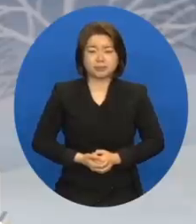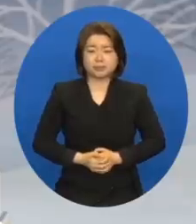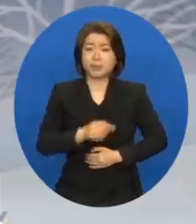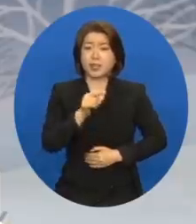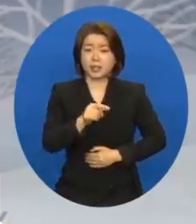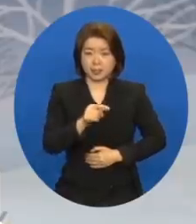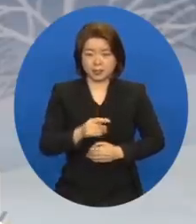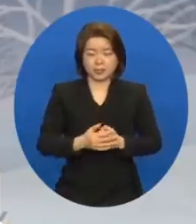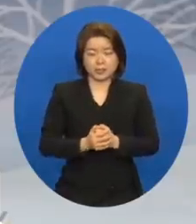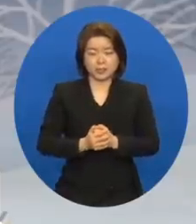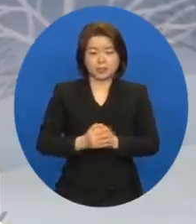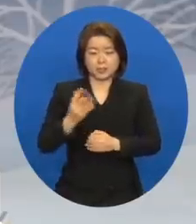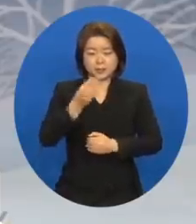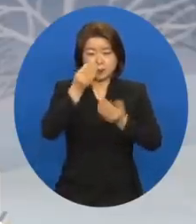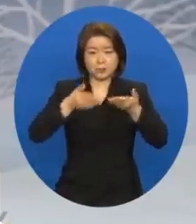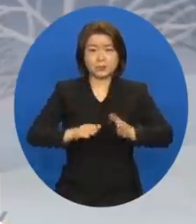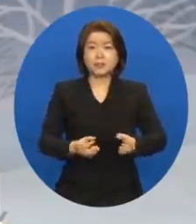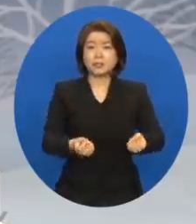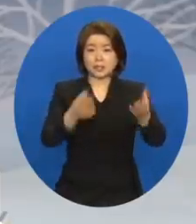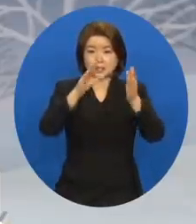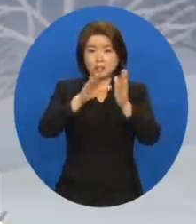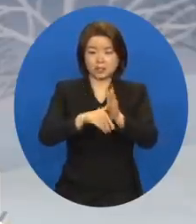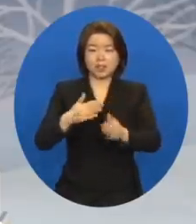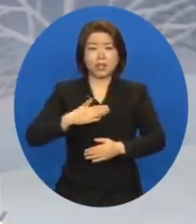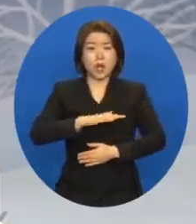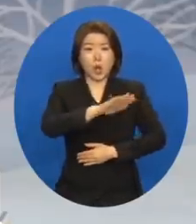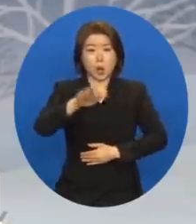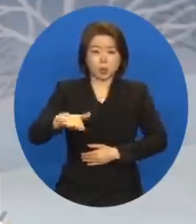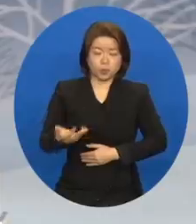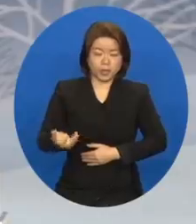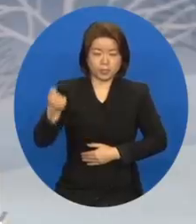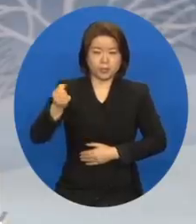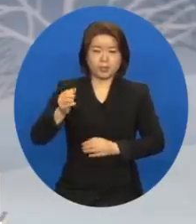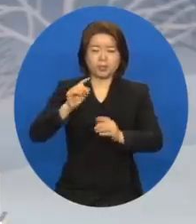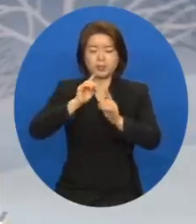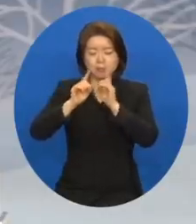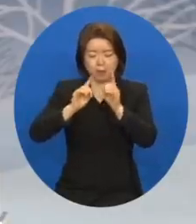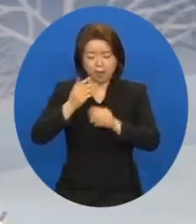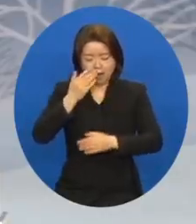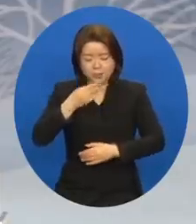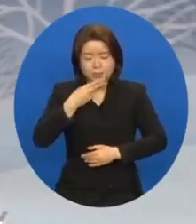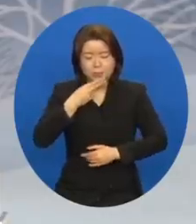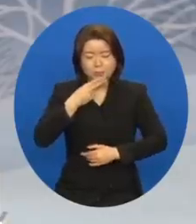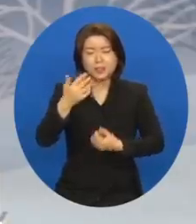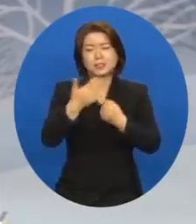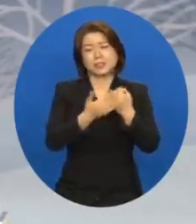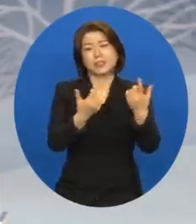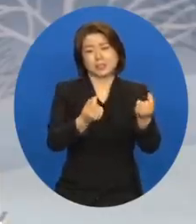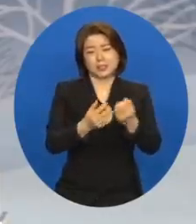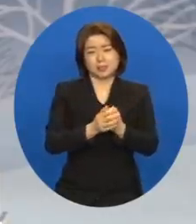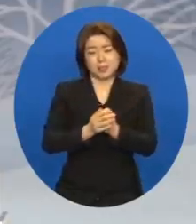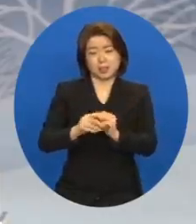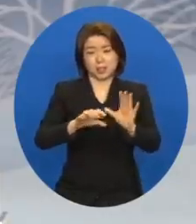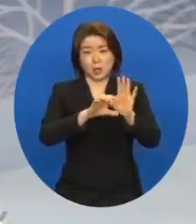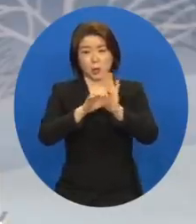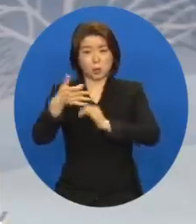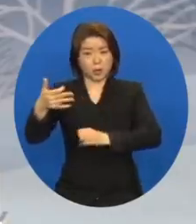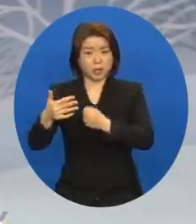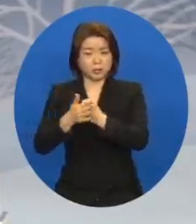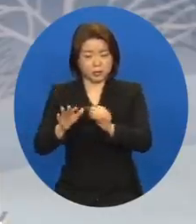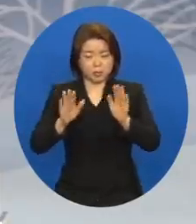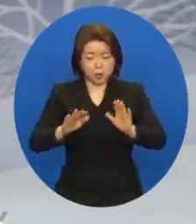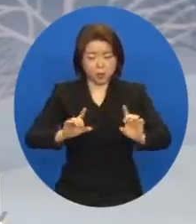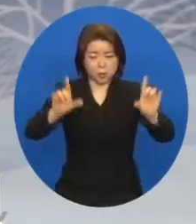이것이 성탄절에 우리가 누리는 말할 수 없는 은혜입니다. 코로나19로 인해서 올해